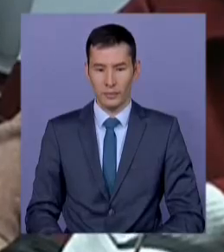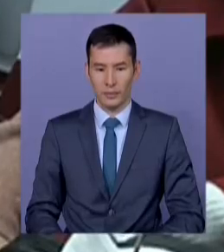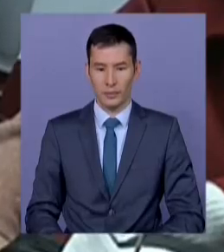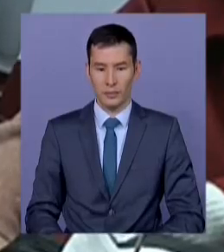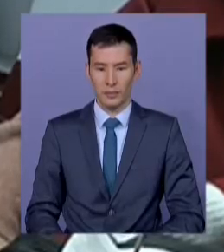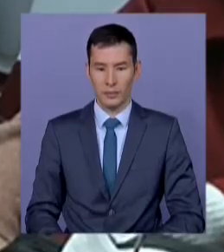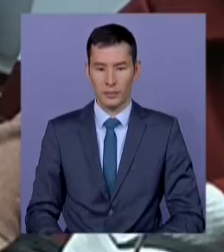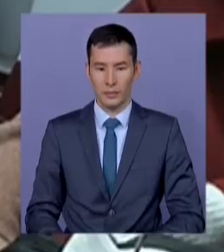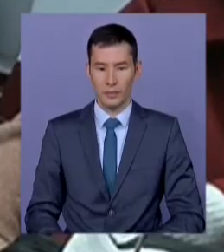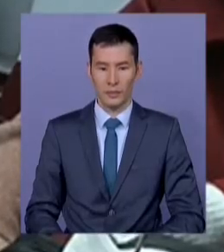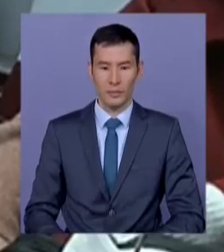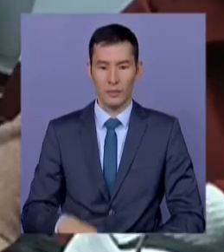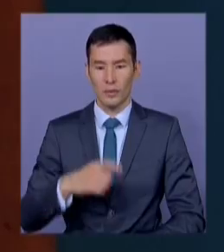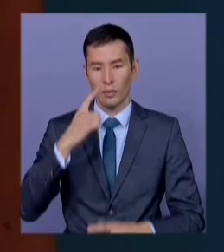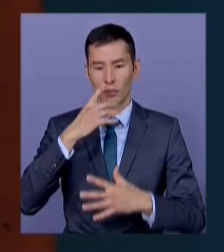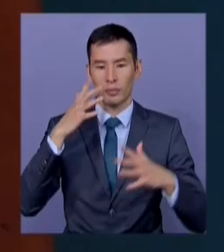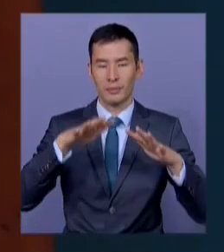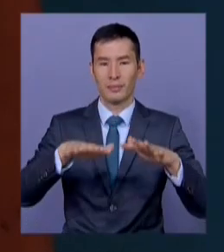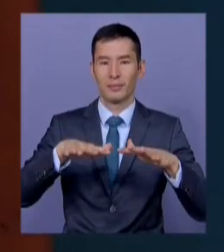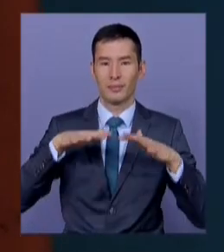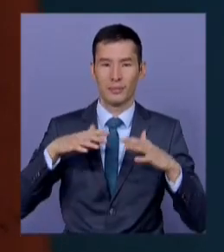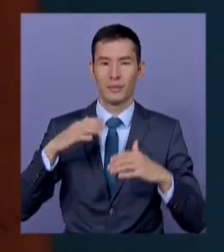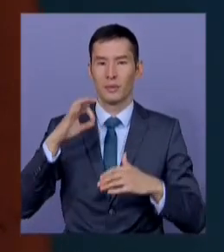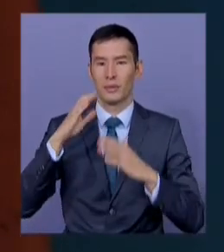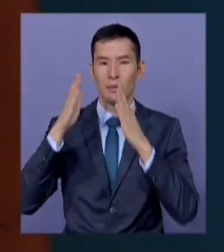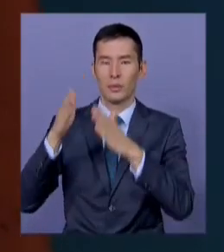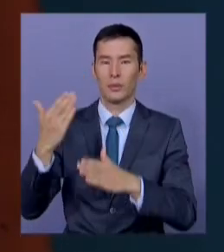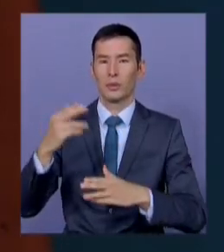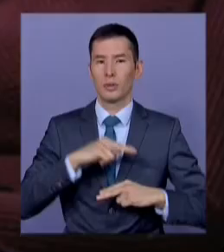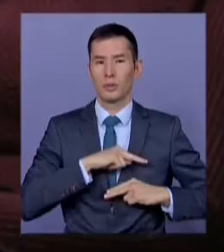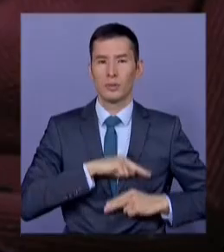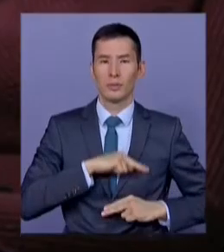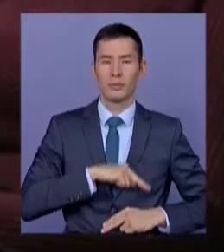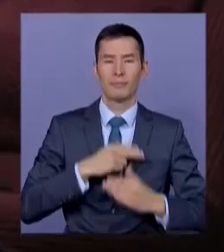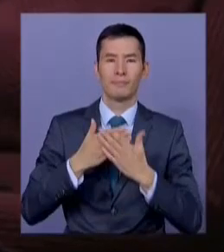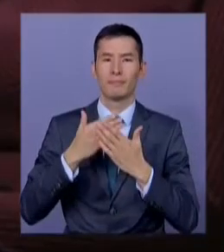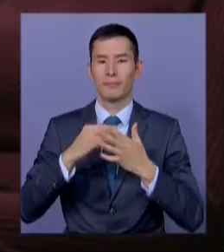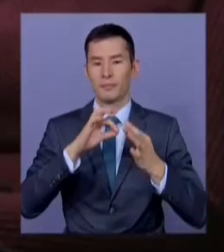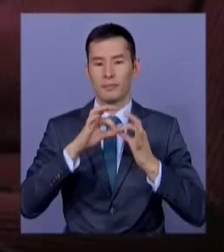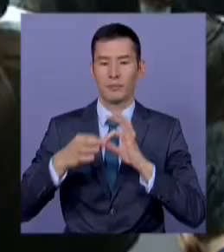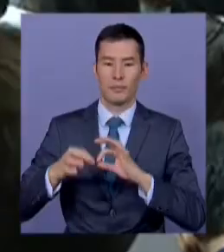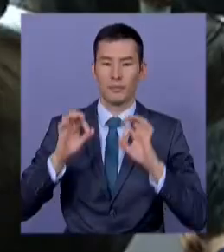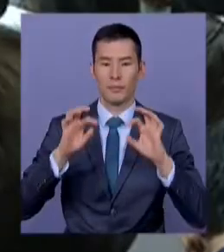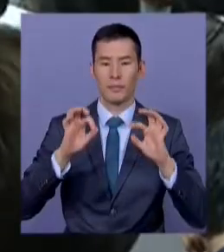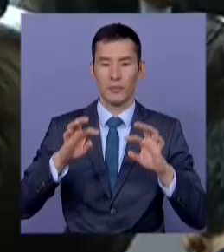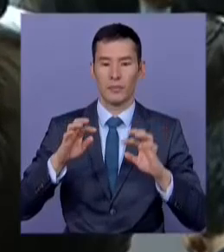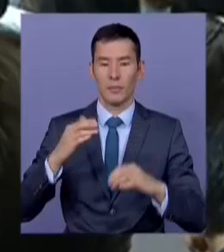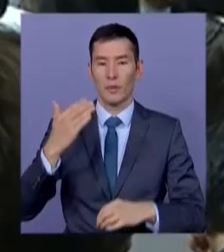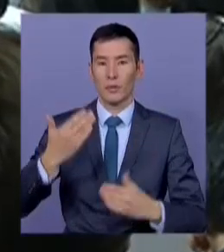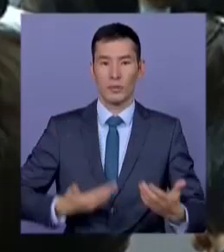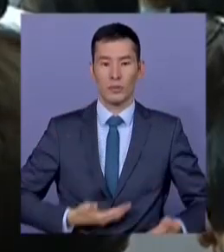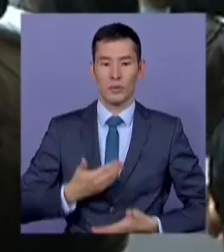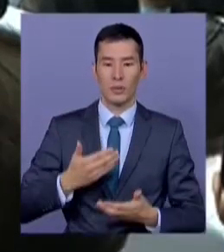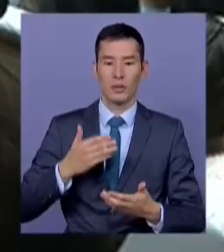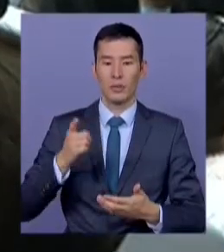Алқалы басқосуға жиналған көпшілік ақының қазақ әдебиетіне сіңірген еселі еңбегіне тоқталды. Ұлт перзенті көзі тірісінде жазушылар одағының негізін